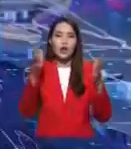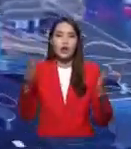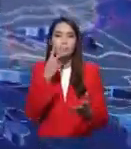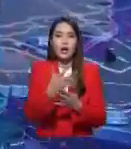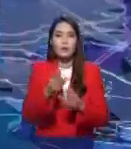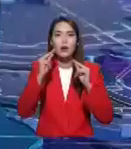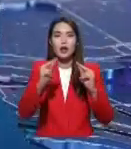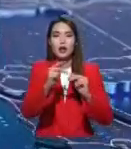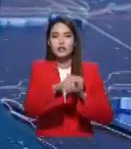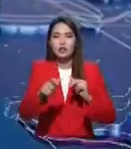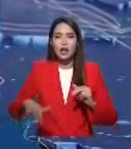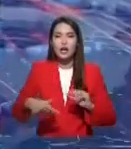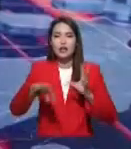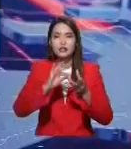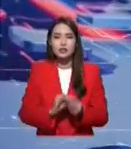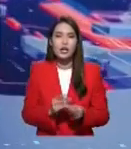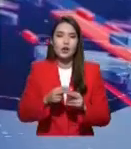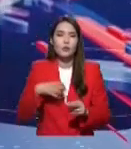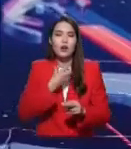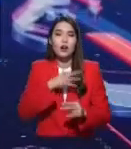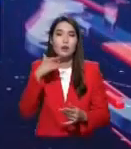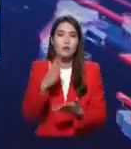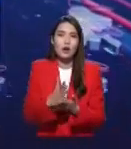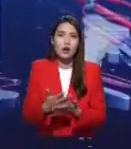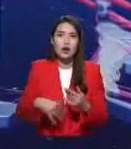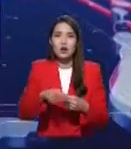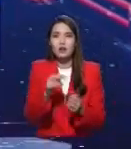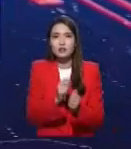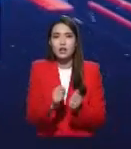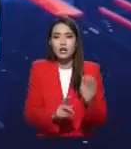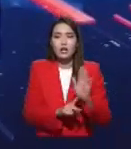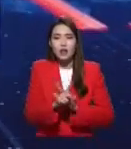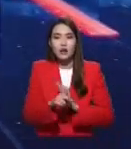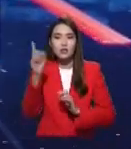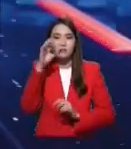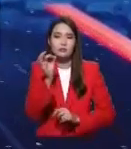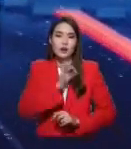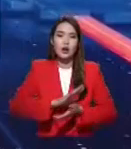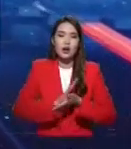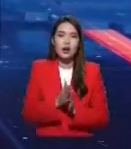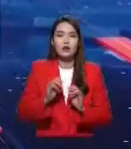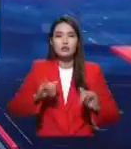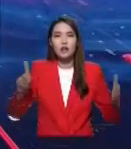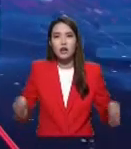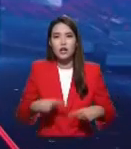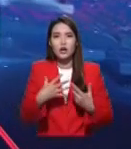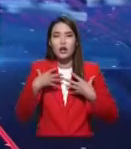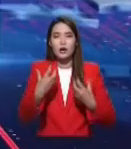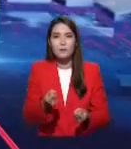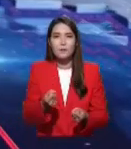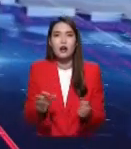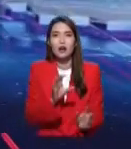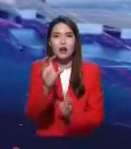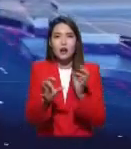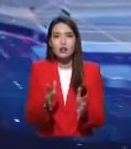азамат тұжырымдамасының тірегі осы мызғымас құндылықтар. Қоғамға пайдалы іс-шараларға атсалысатын, қайырымдылық жобаларын жүзеге асыратын және мұқтаж адамдарға қамқорлық